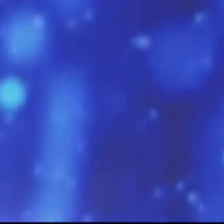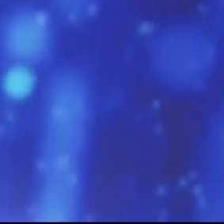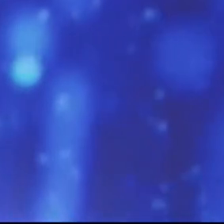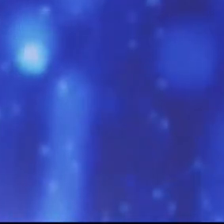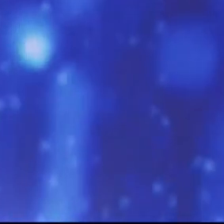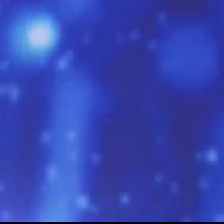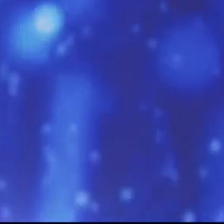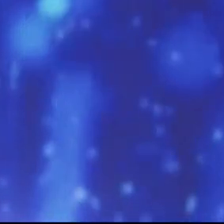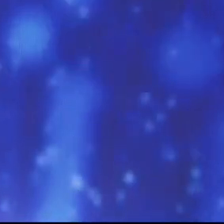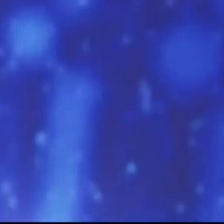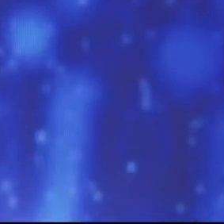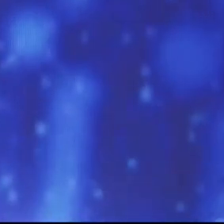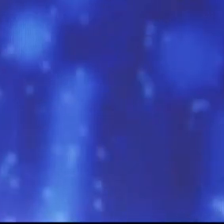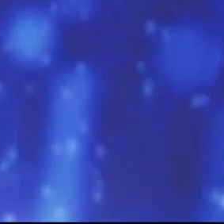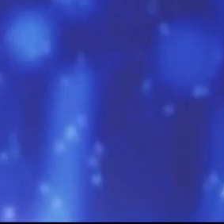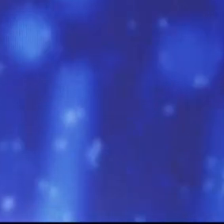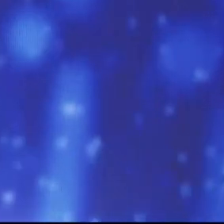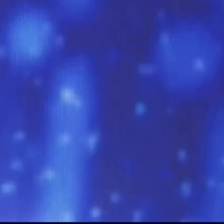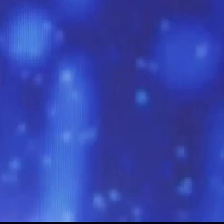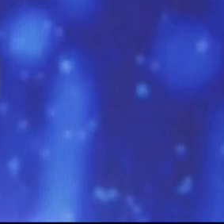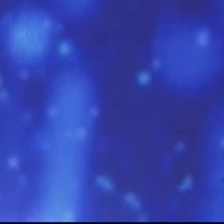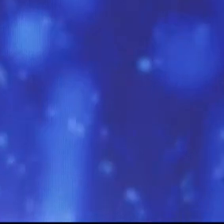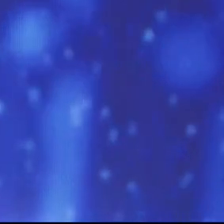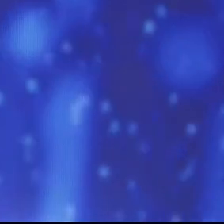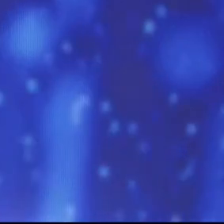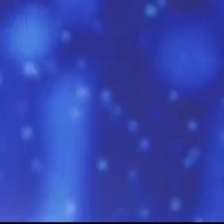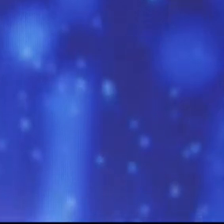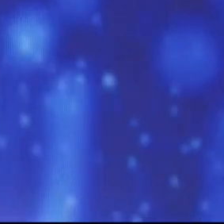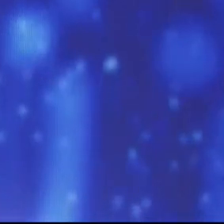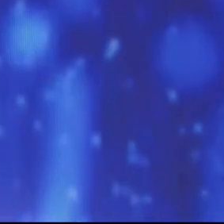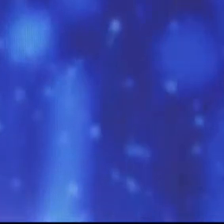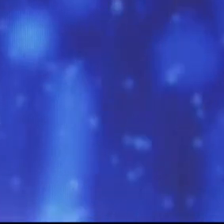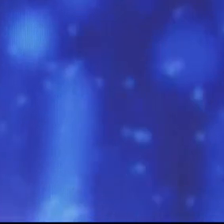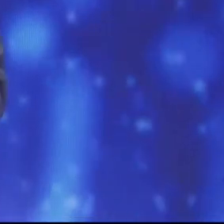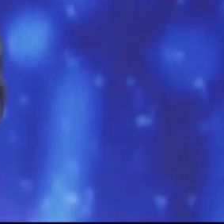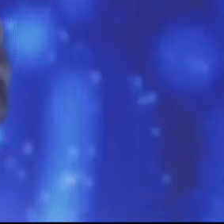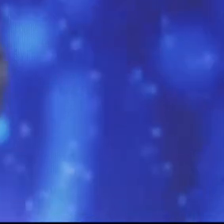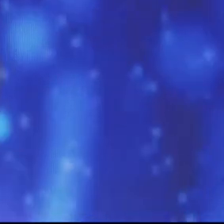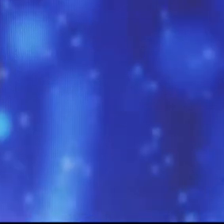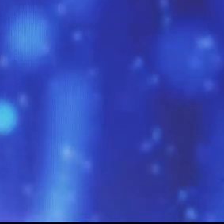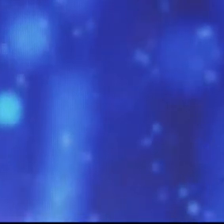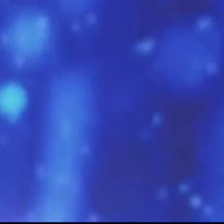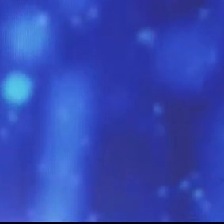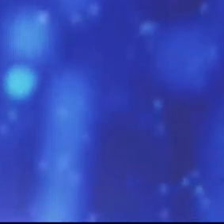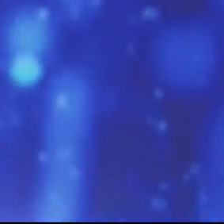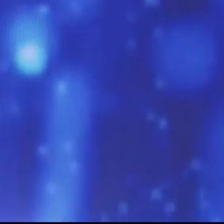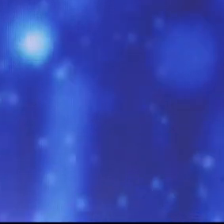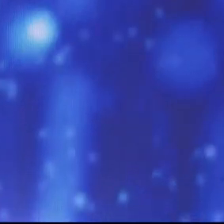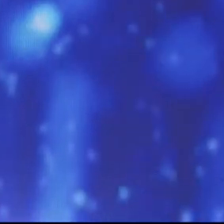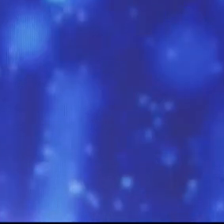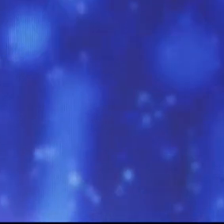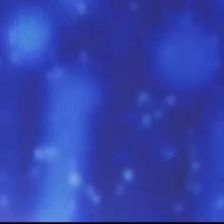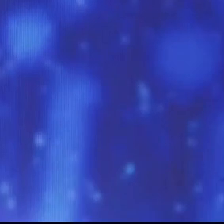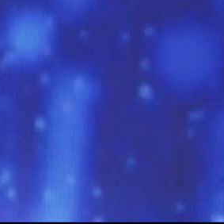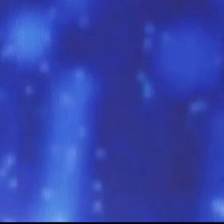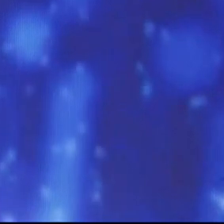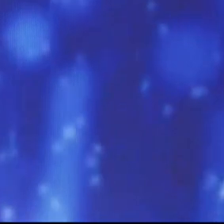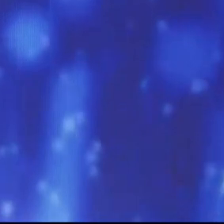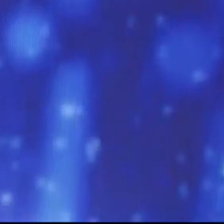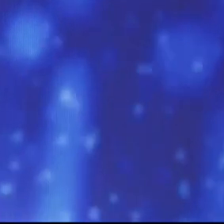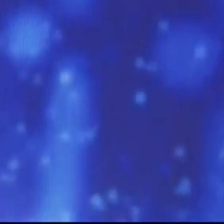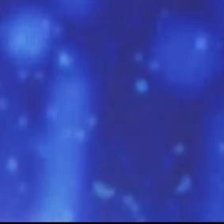puissance pour promouvoir chacun, tout homme, toute femme, chaque garçon, chaque fille.